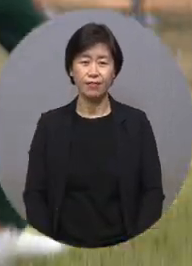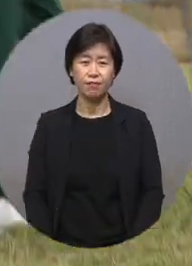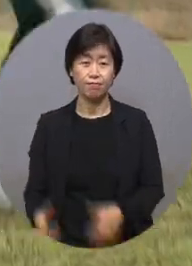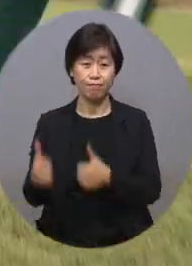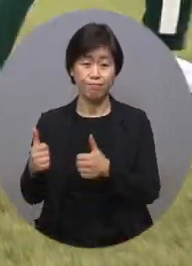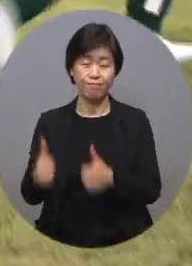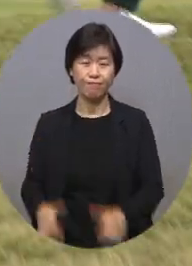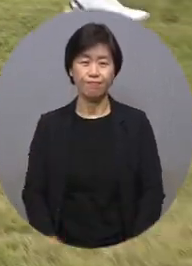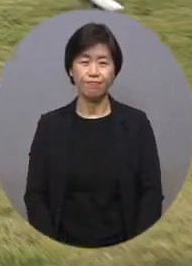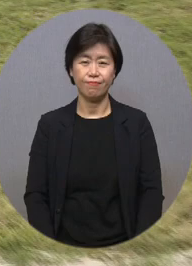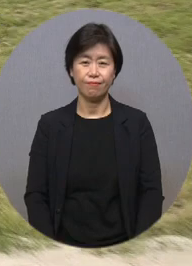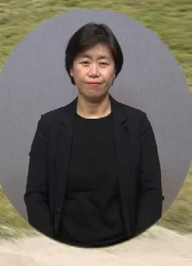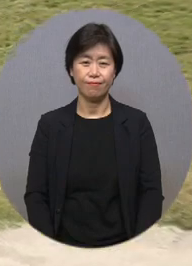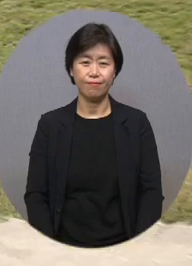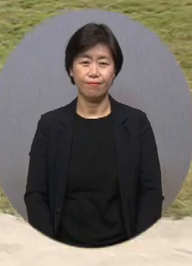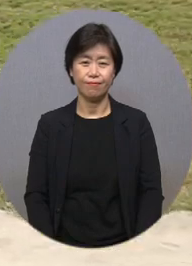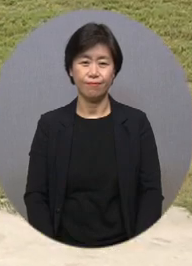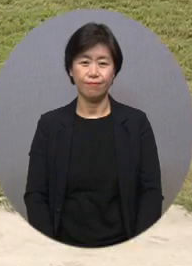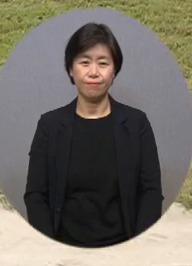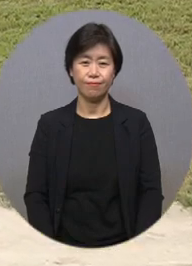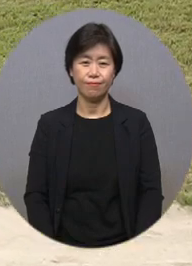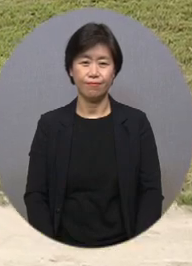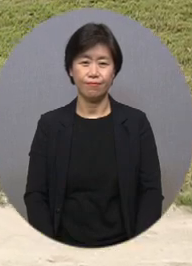할게요 다행이다.